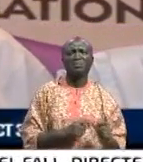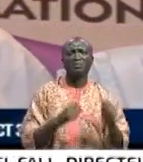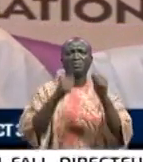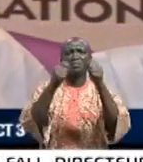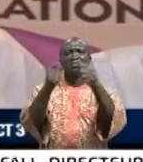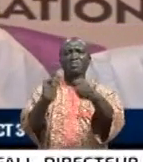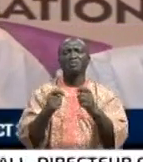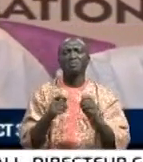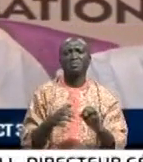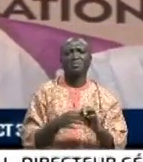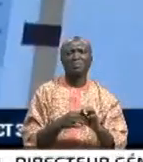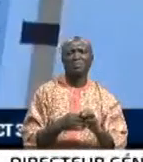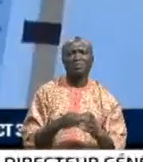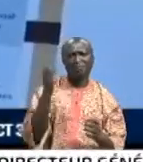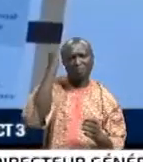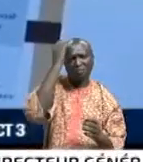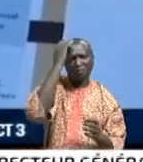compétences